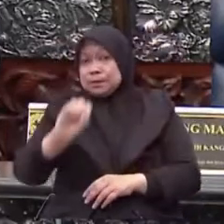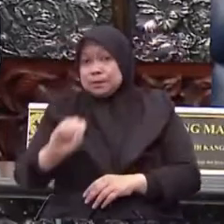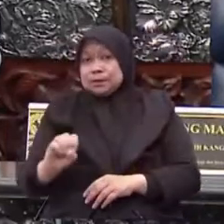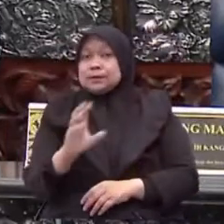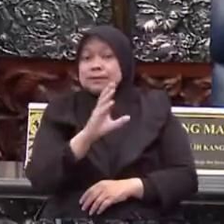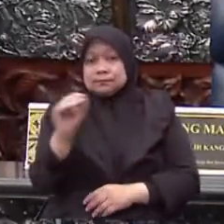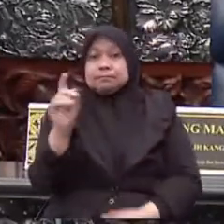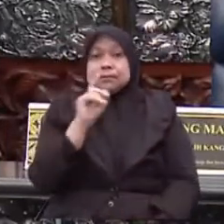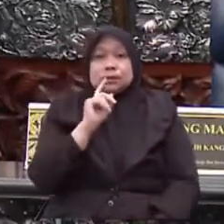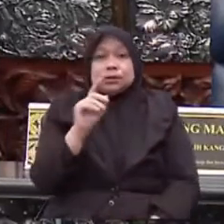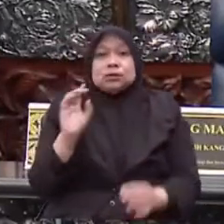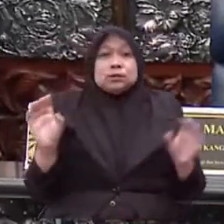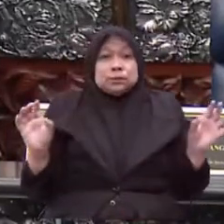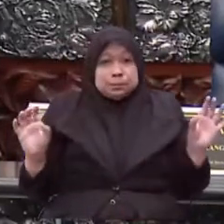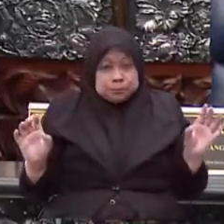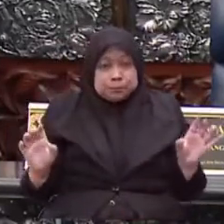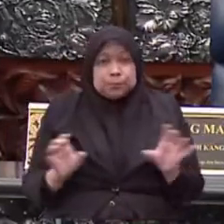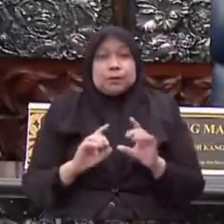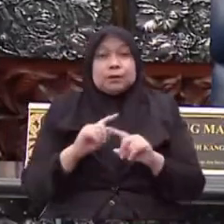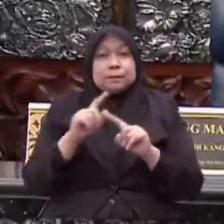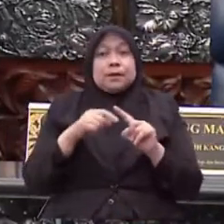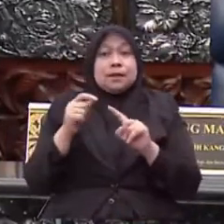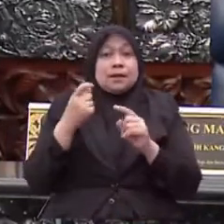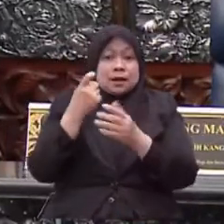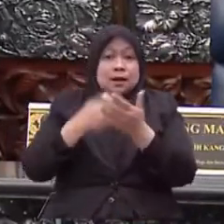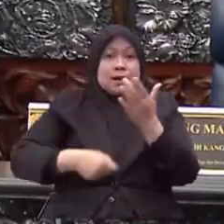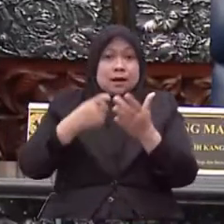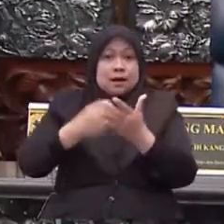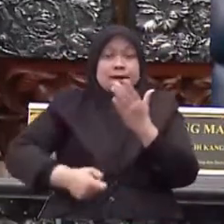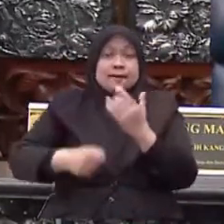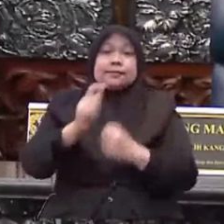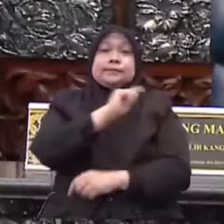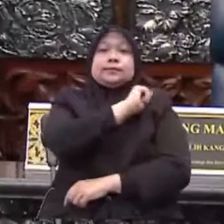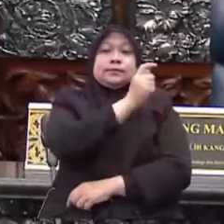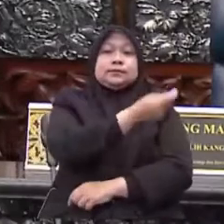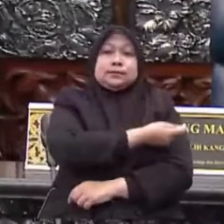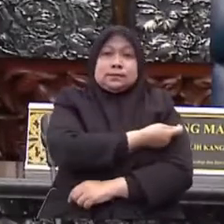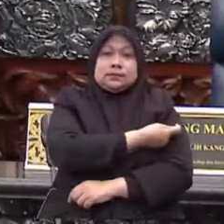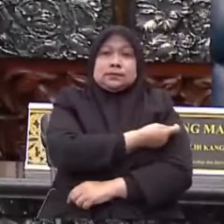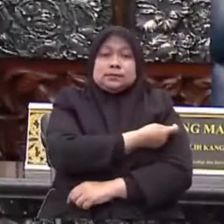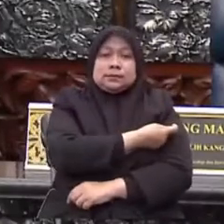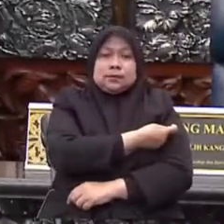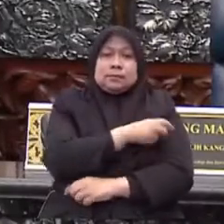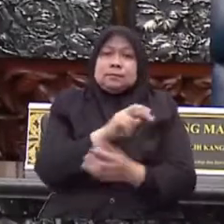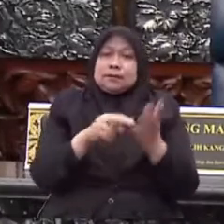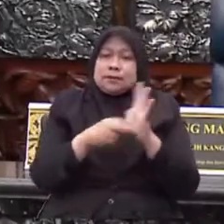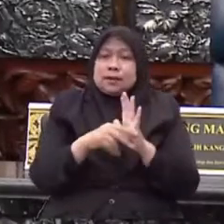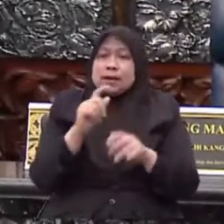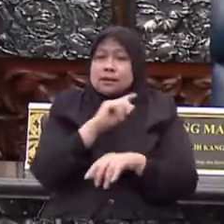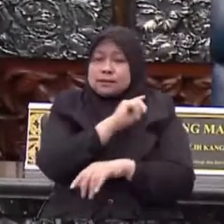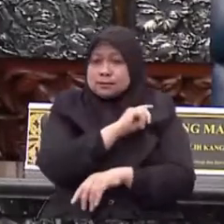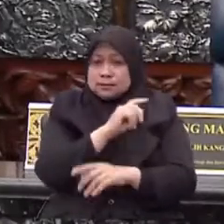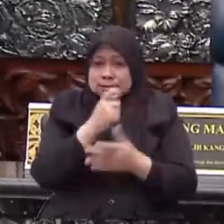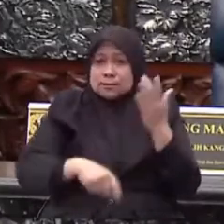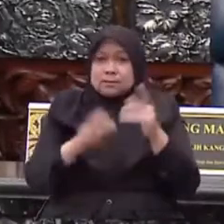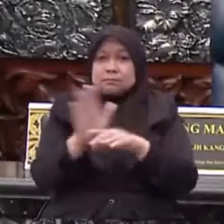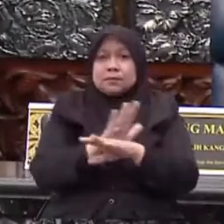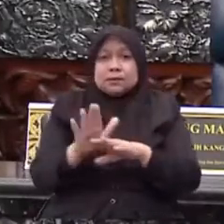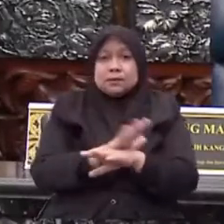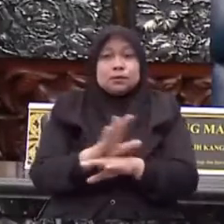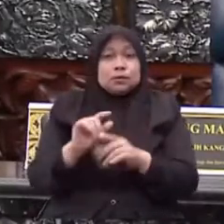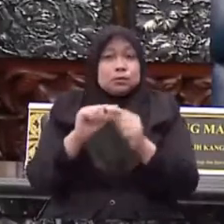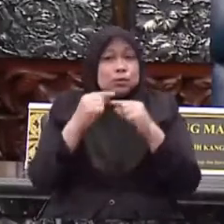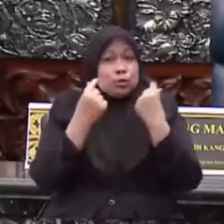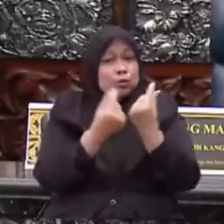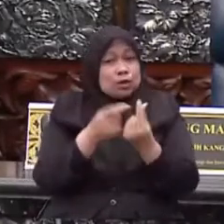Dan ini boleh dilaksanakan bila harga tenaga itu lebih butuh diletakkan pada harga pasaran kecuali untuk